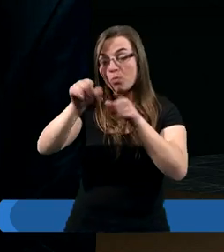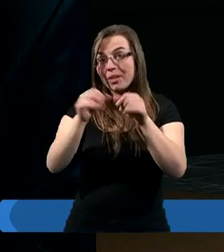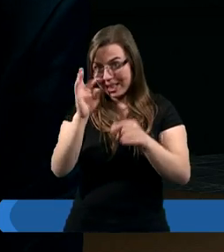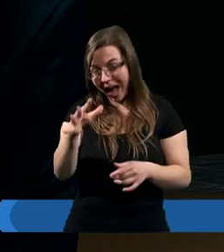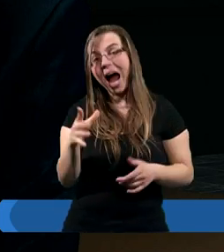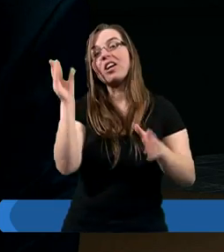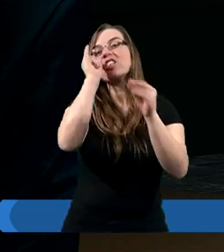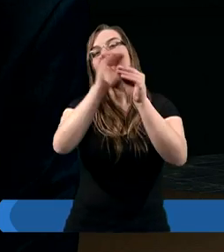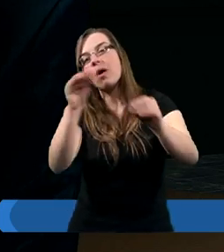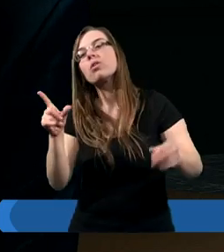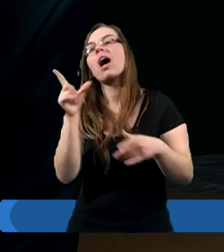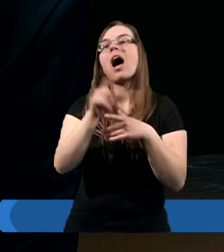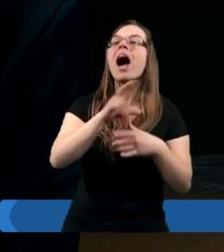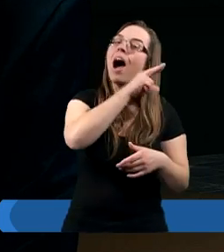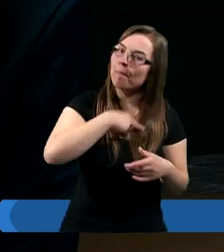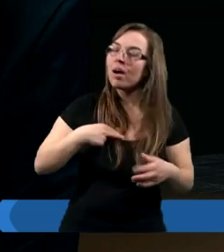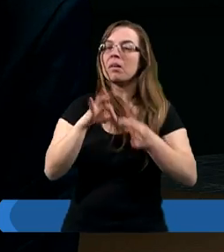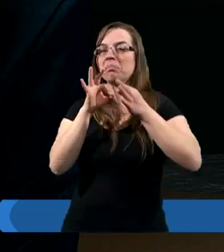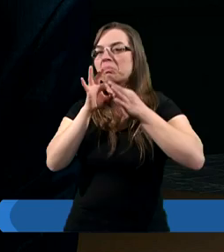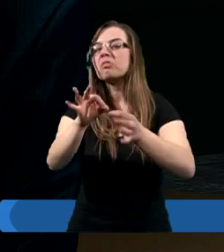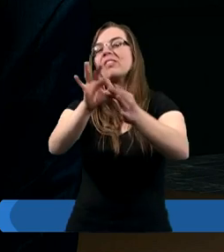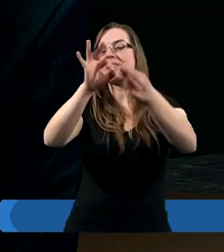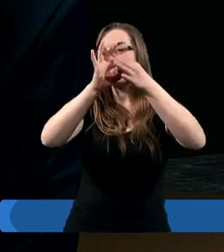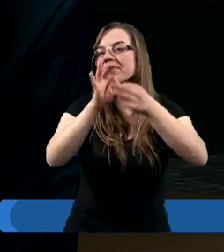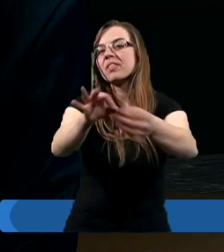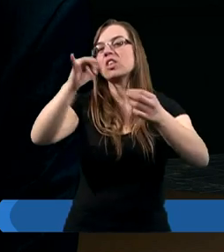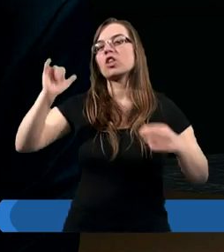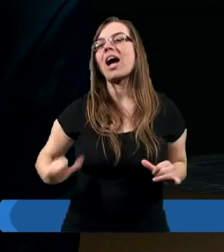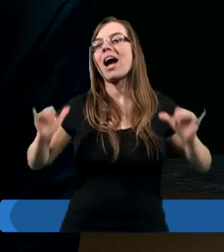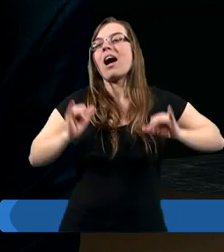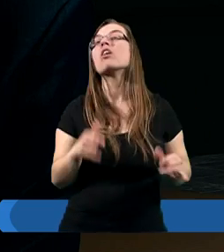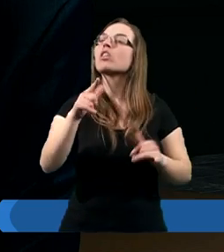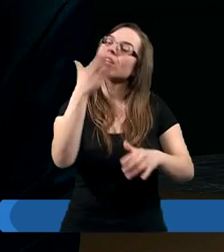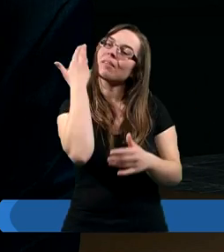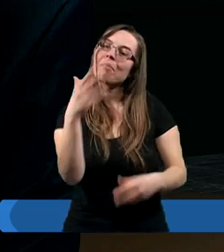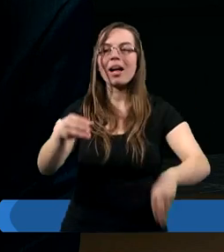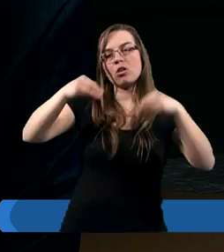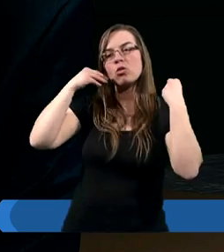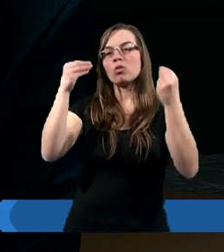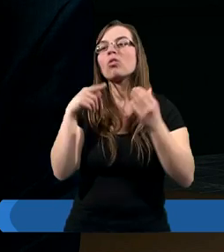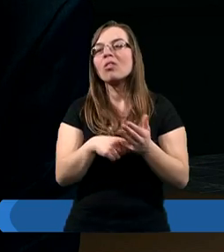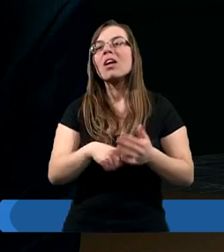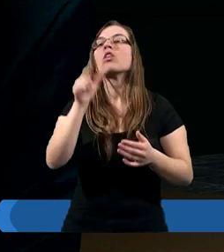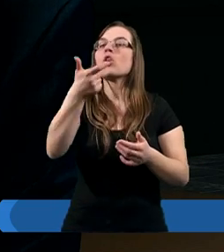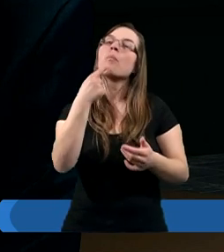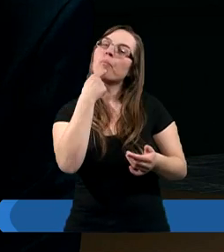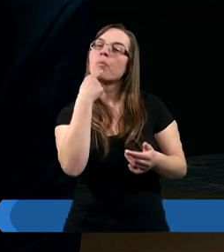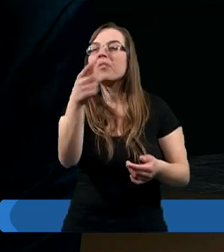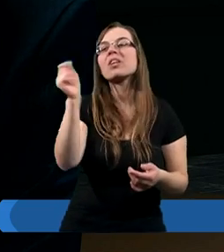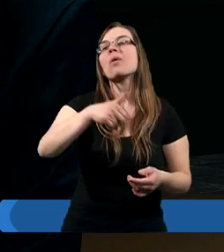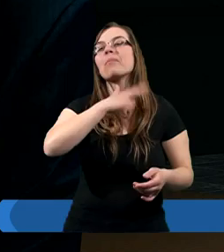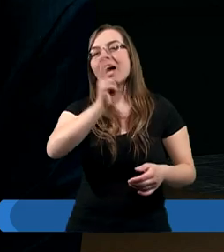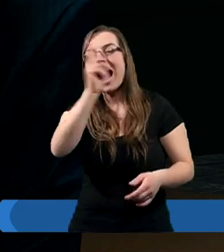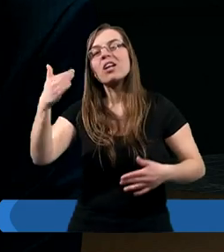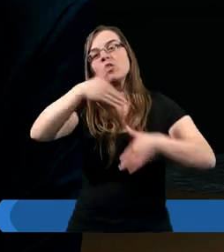tutaj chodził, nauczał, a my wciąż czekamy. I to jest bardzo właśnie ważne, co Piotrze powiedziałeś, żebyśmy